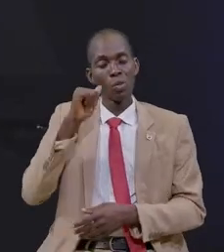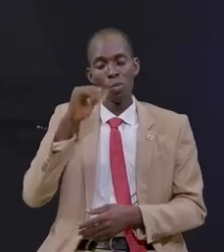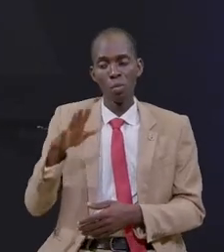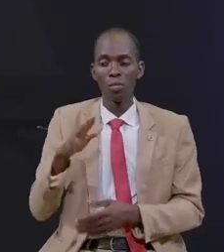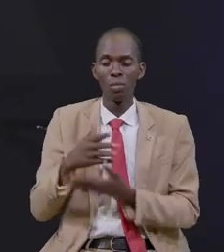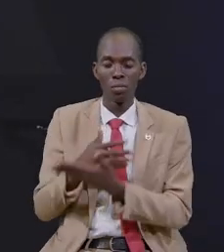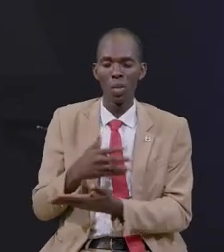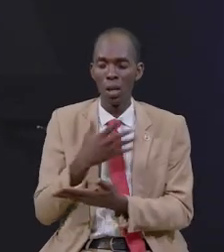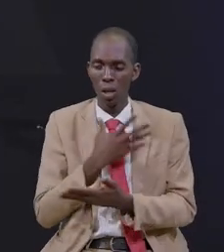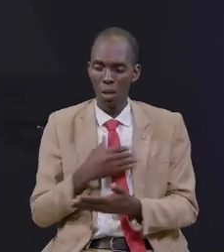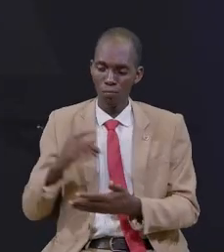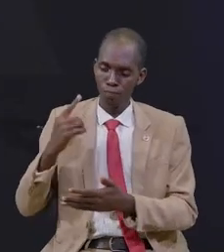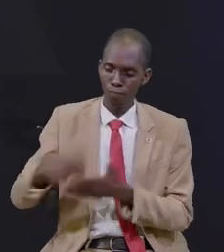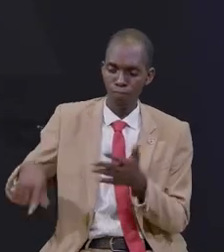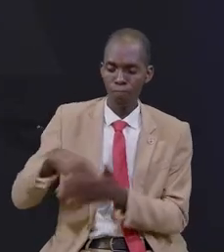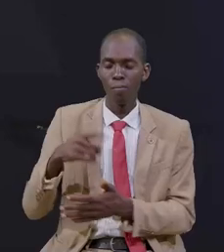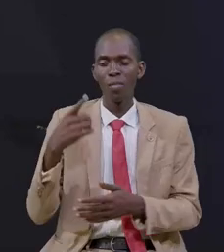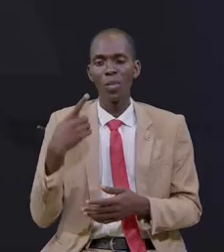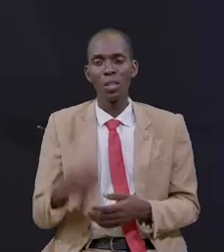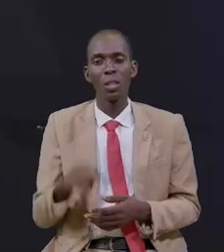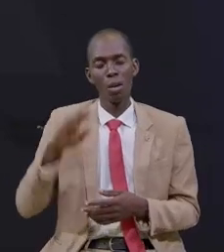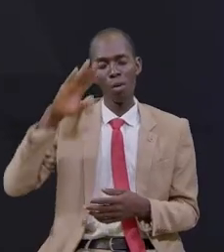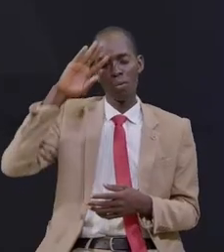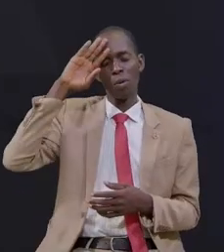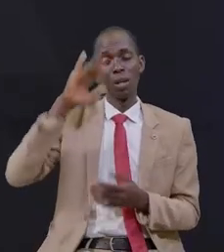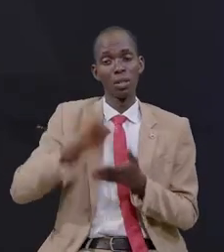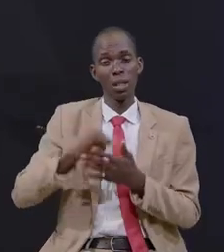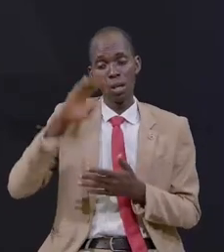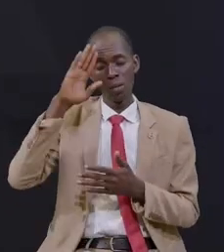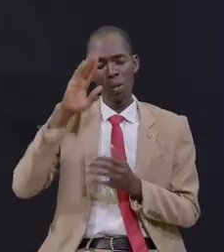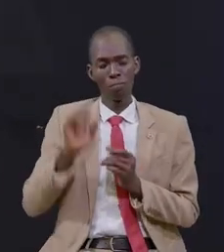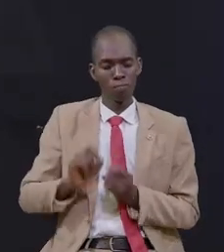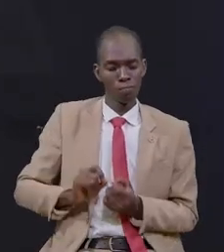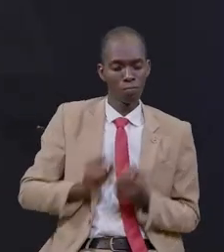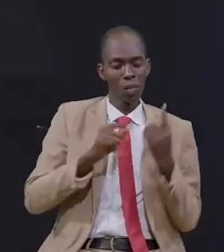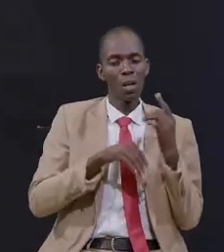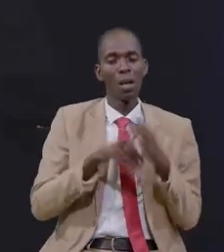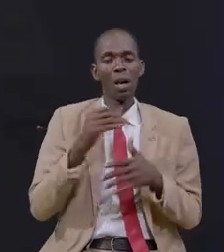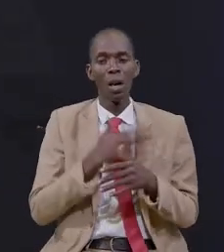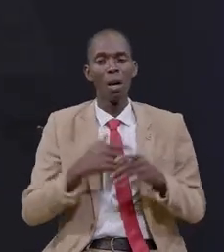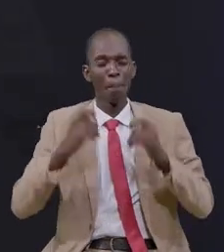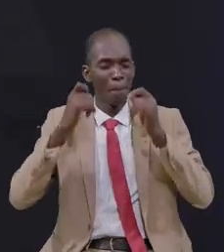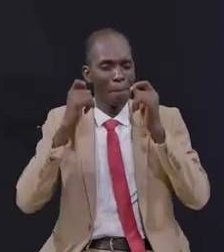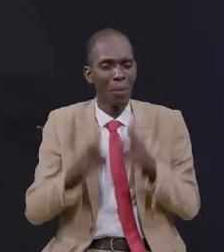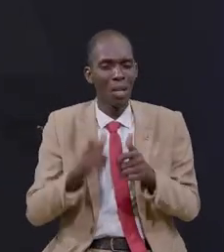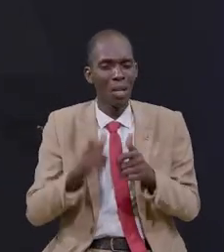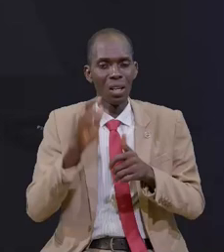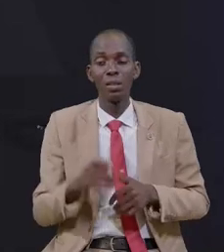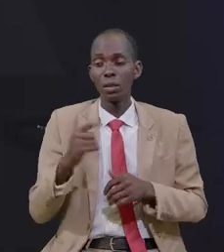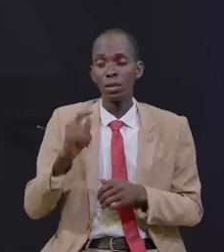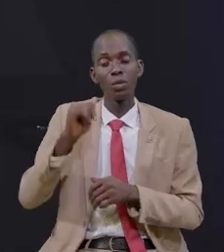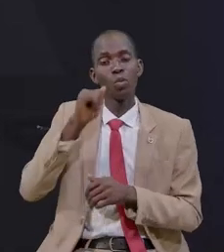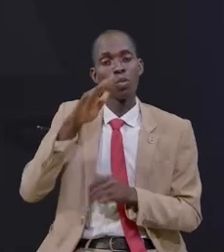la fièvre. Et la fièvre la quitta. À l'instant, elle se leva